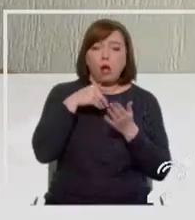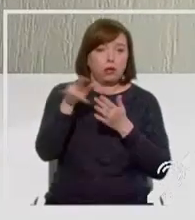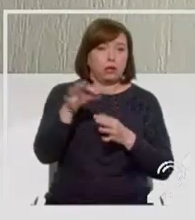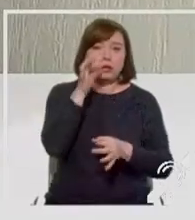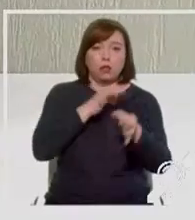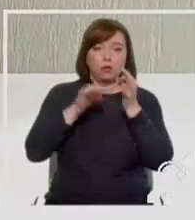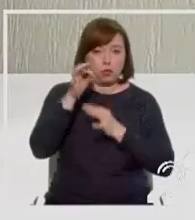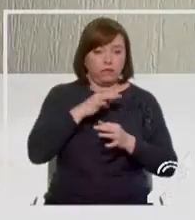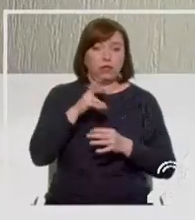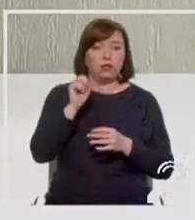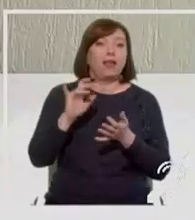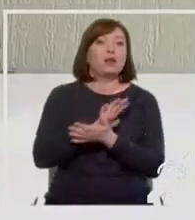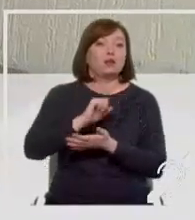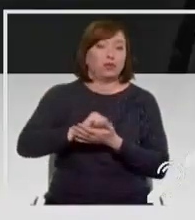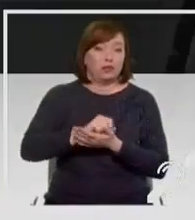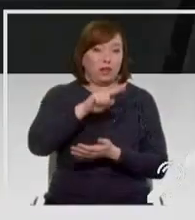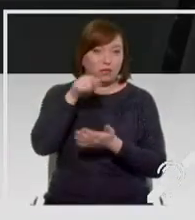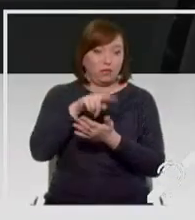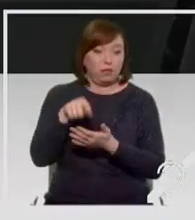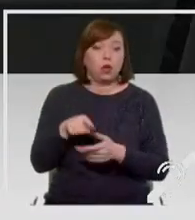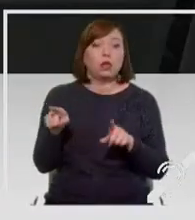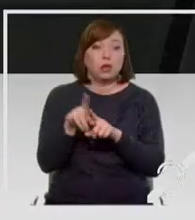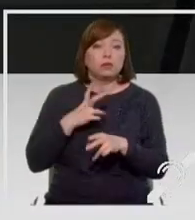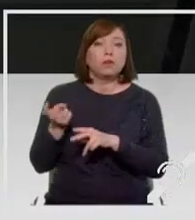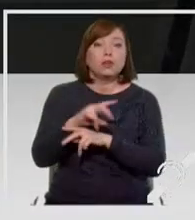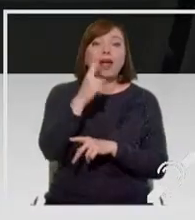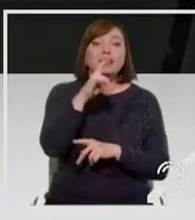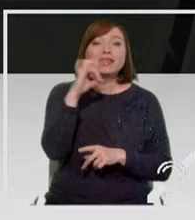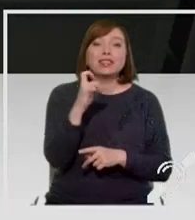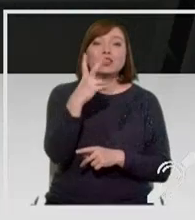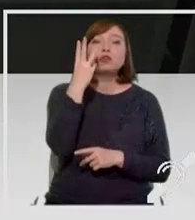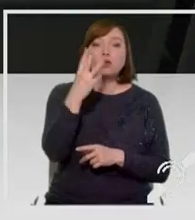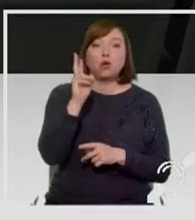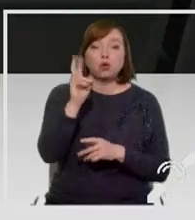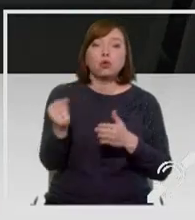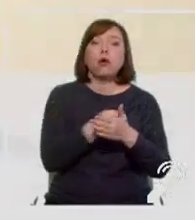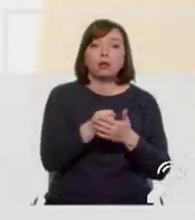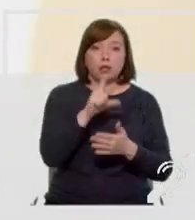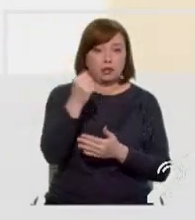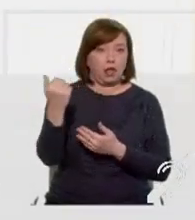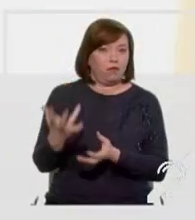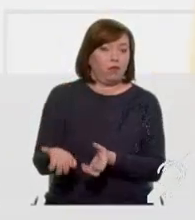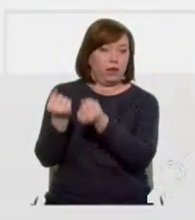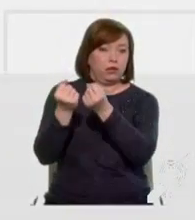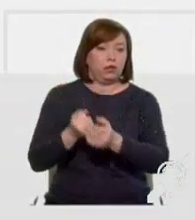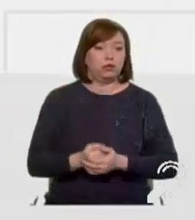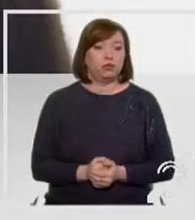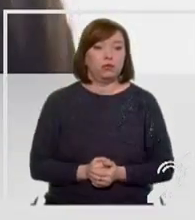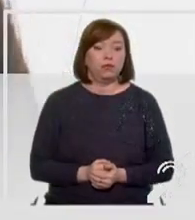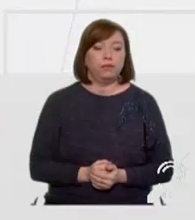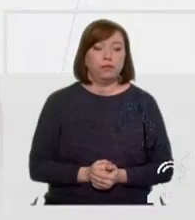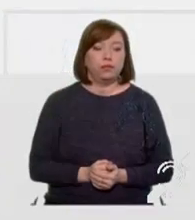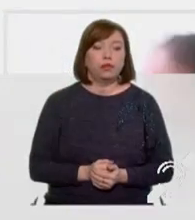la întrebările jurnaliștilor. La ședință a venit și unul dintre cei trei bărbați care au garantat pentru el. Luați procesul verbal de la